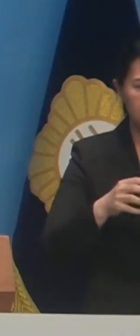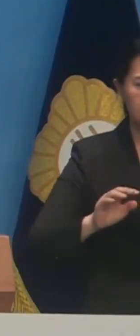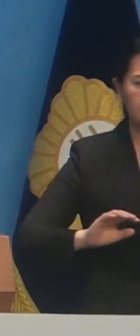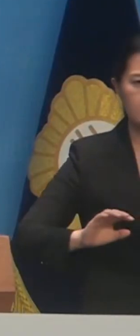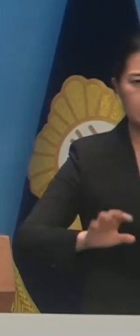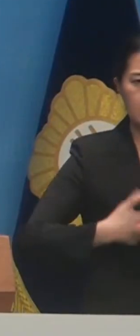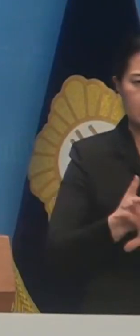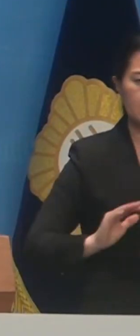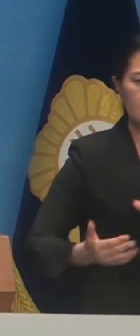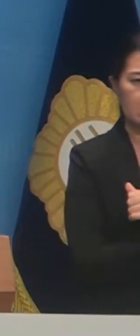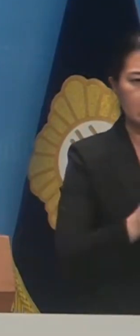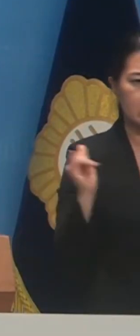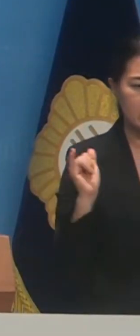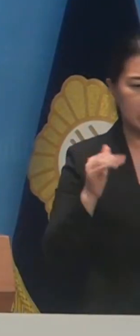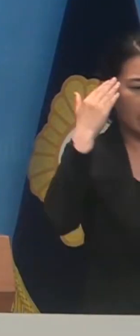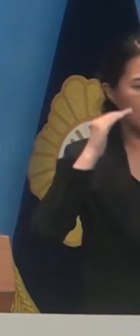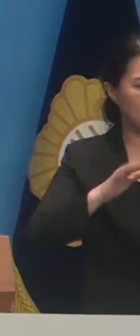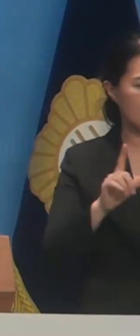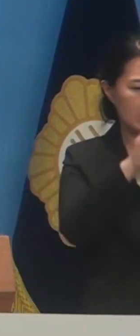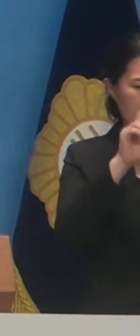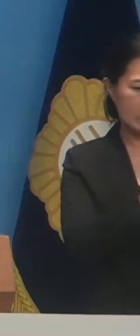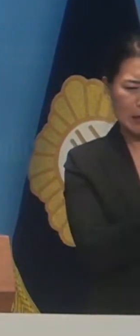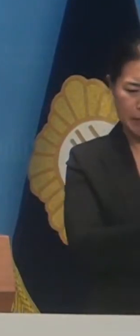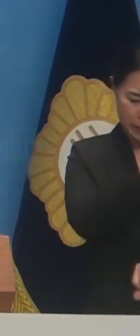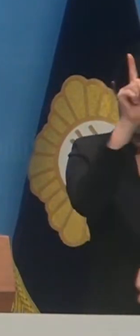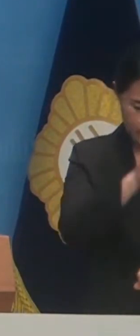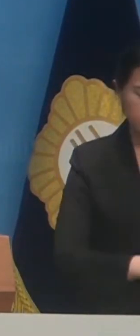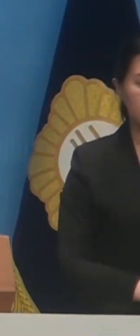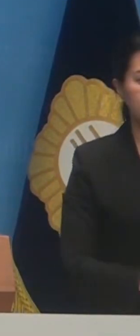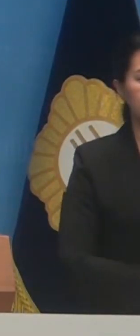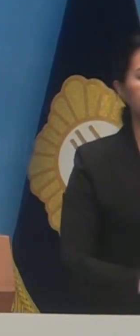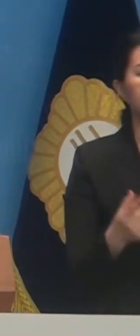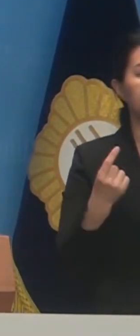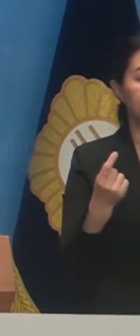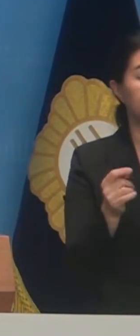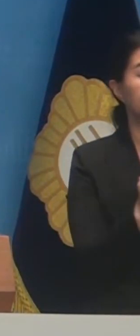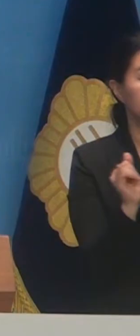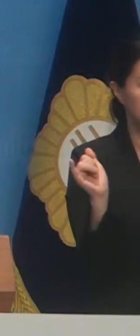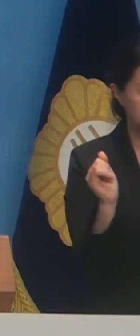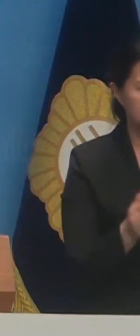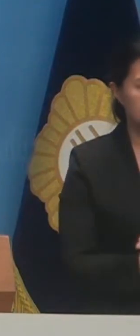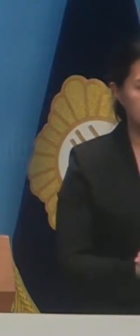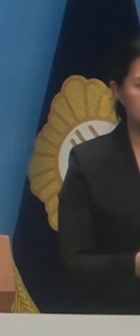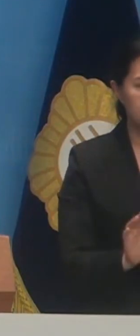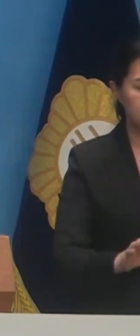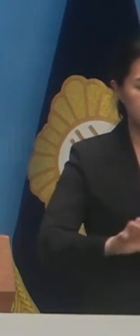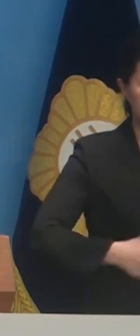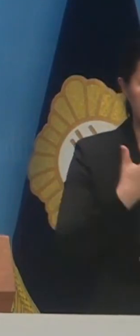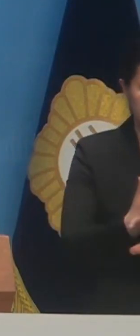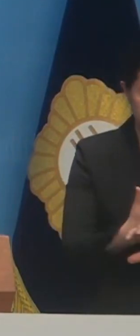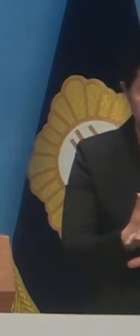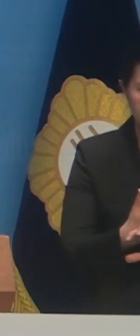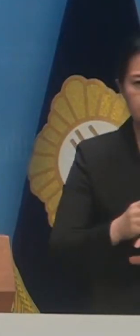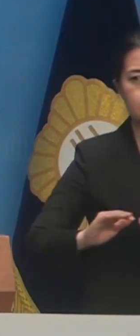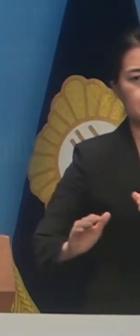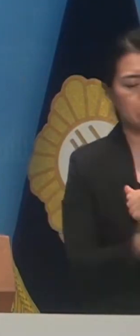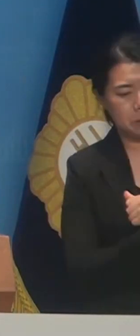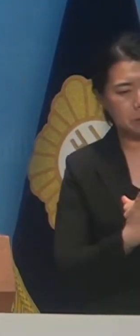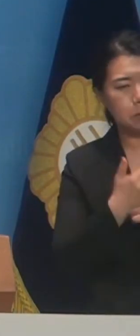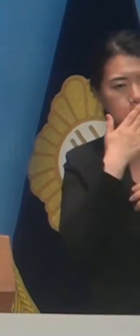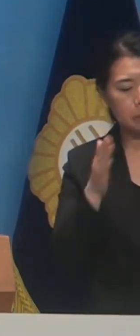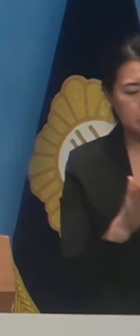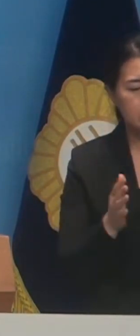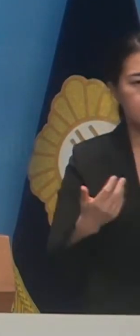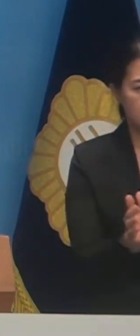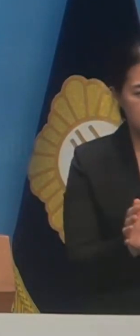옹호하는 자는 대한민국에 살 자격이 없다 라고 하셨습니다. 이렇듯 시민들께서는 내란을 저지른, 내란을 옹호하는 정당이 더